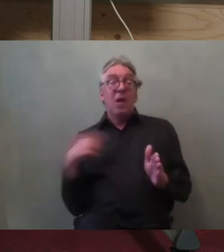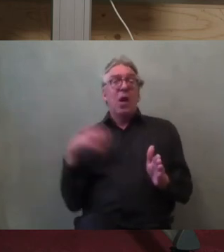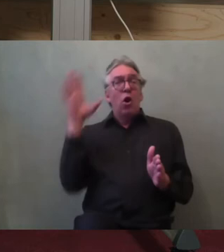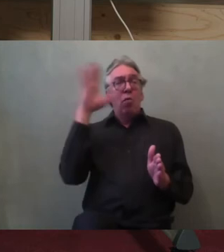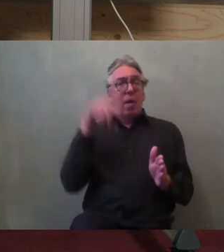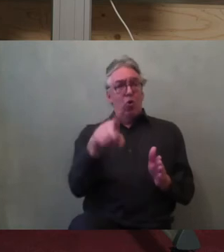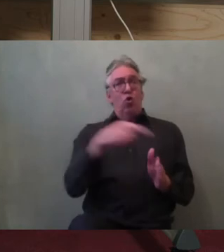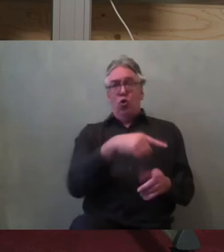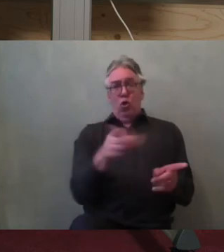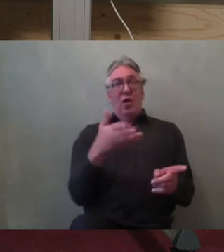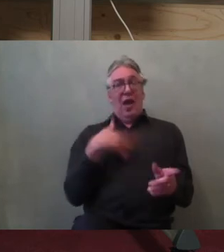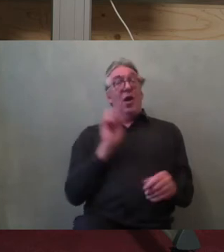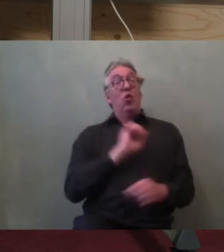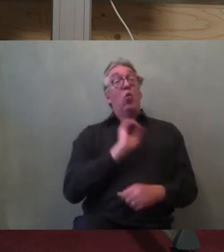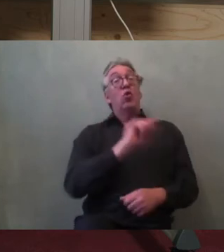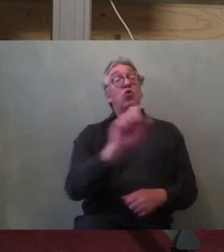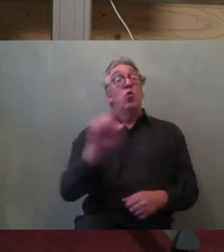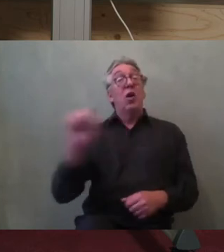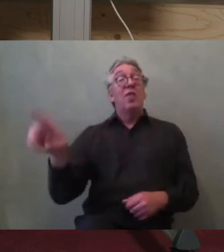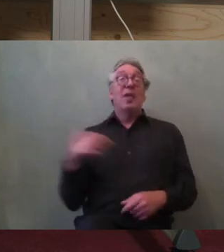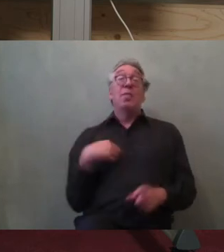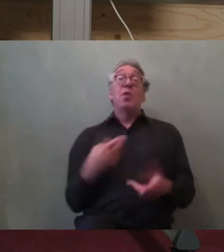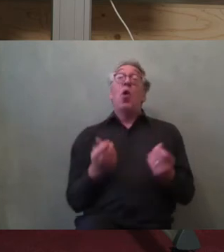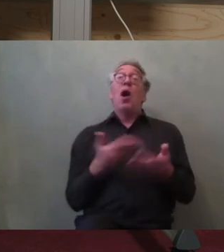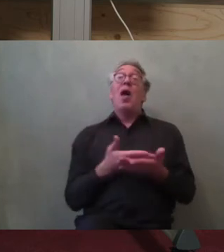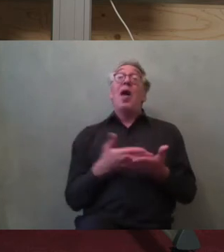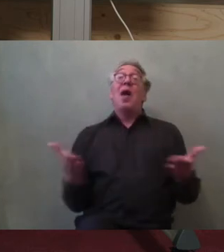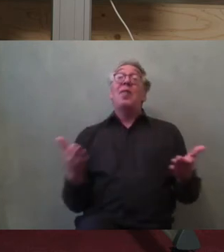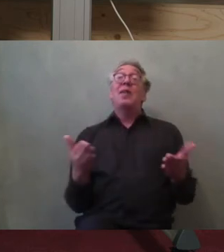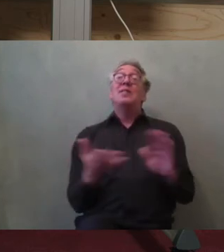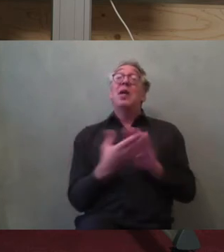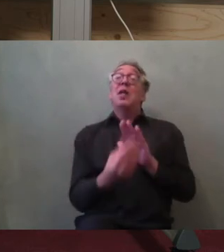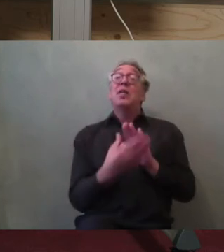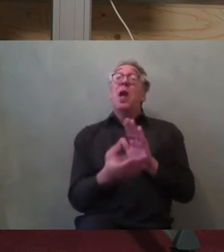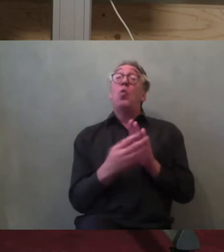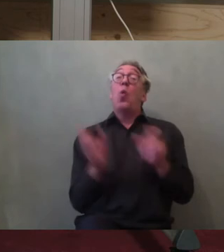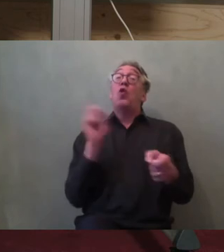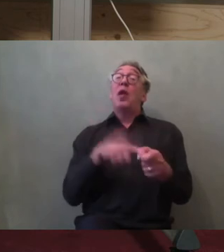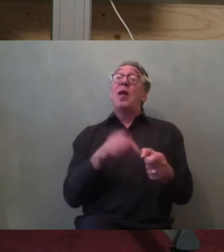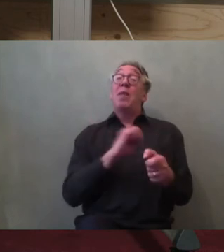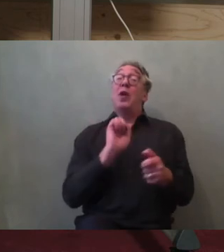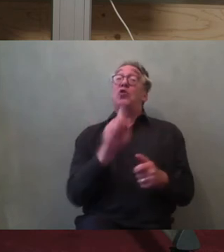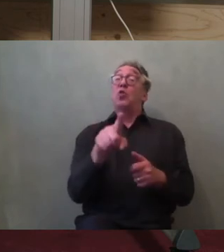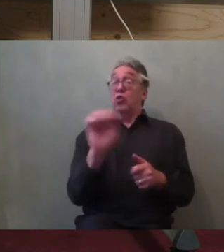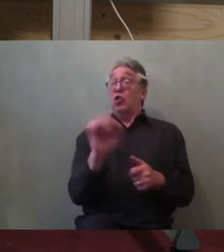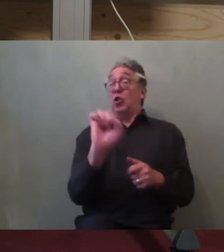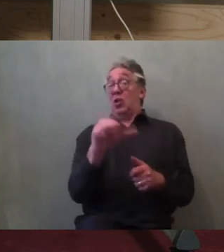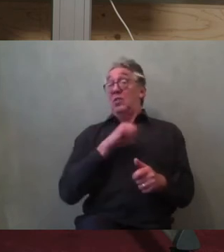toegestuurd. Ik heb een gratis download link meegestuurd. Dus die kunnen jullie straks gewoon gratis downloaden. En dat is gewoon heel